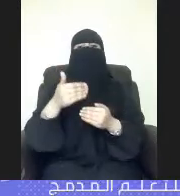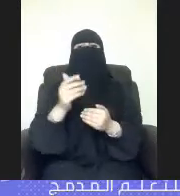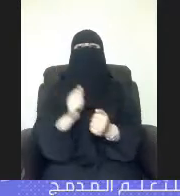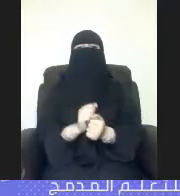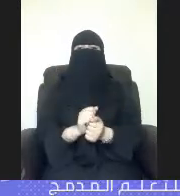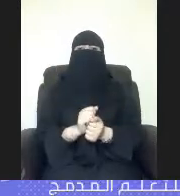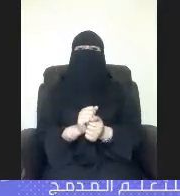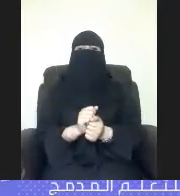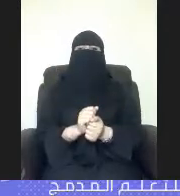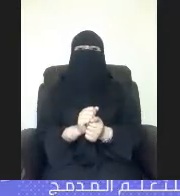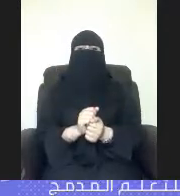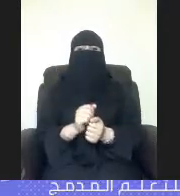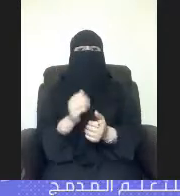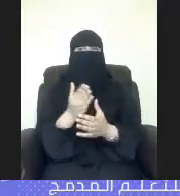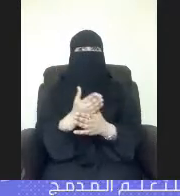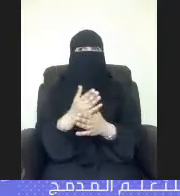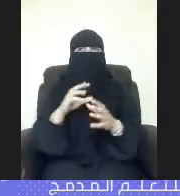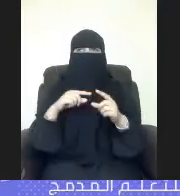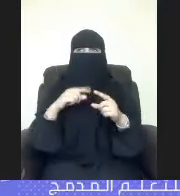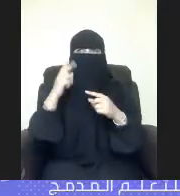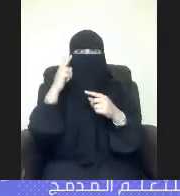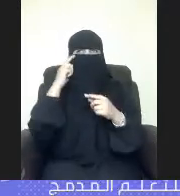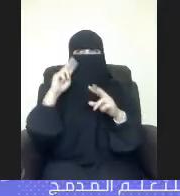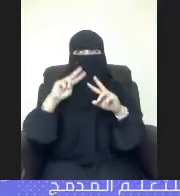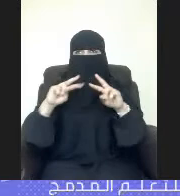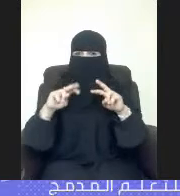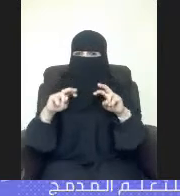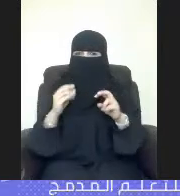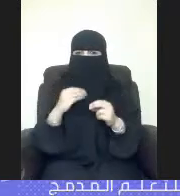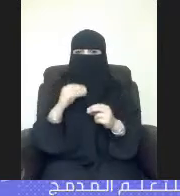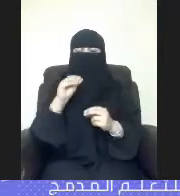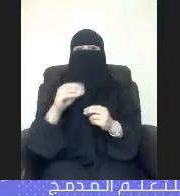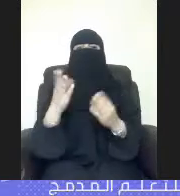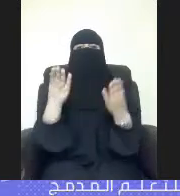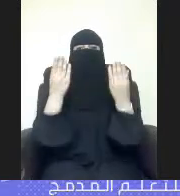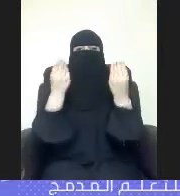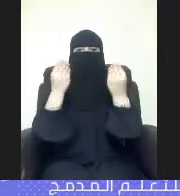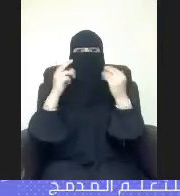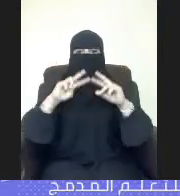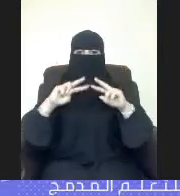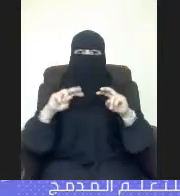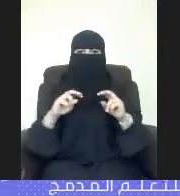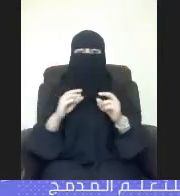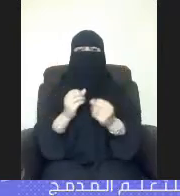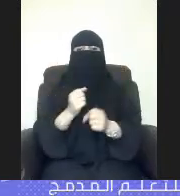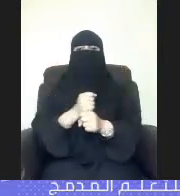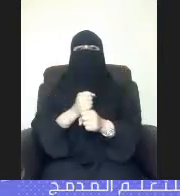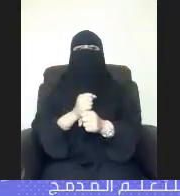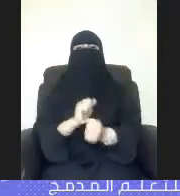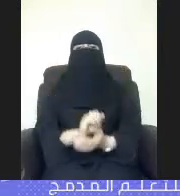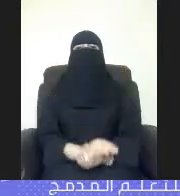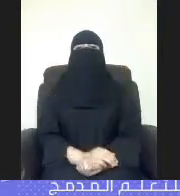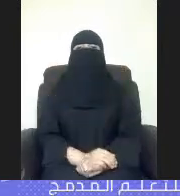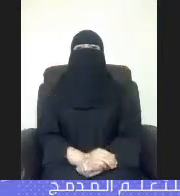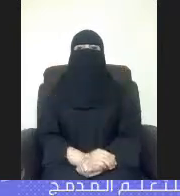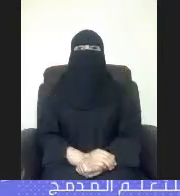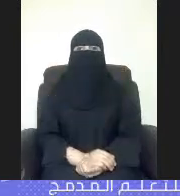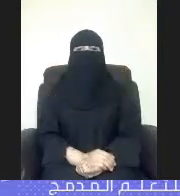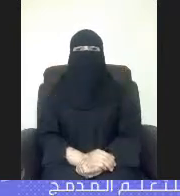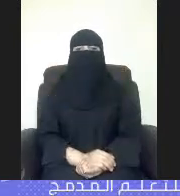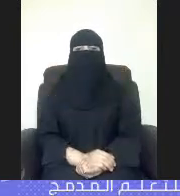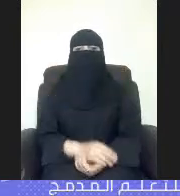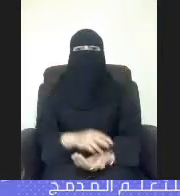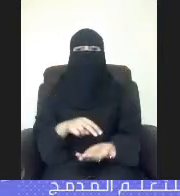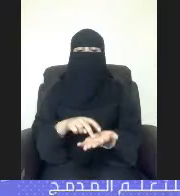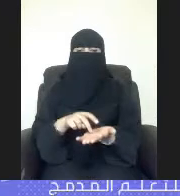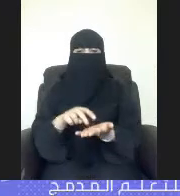إثراء هذا الجانب في العملية التعليمية، سعت الجامعة، جامعتكم جامعة الملك